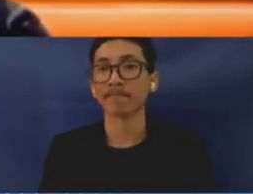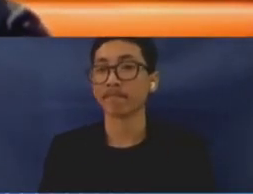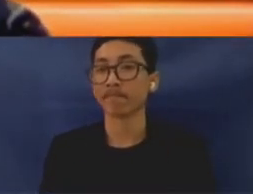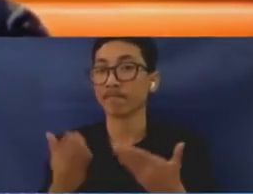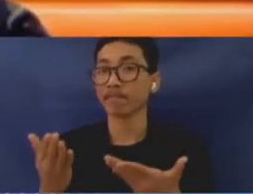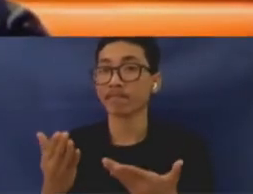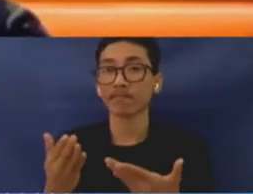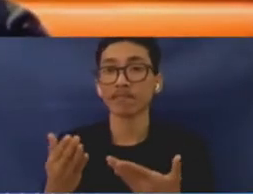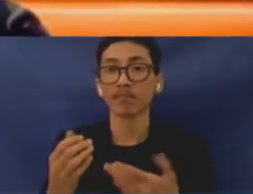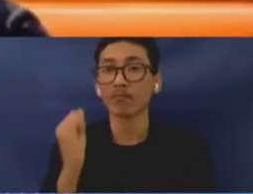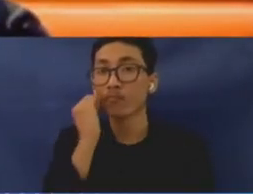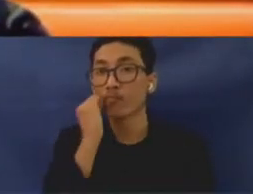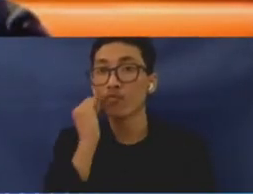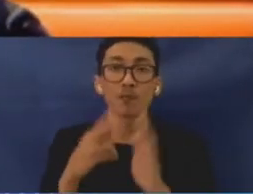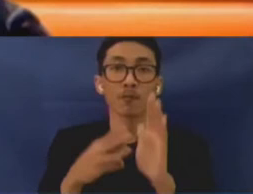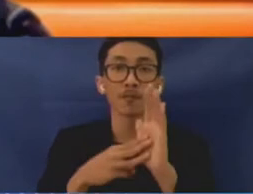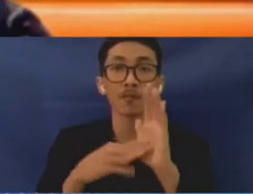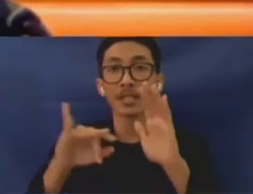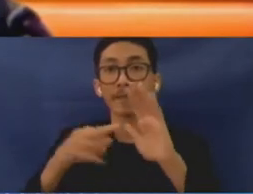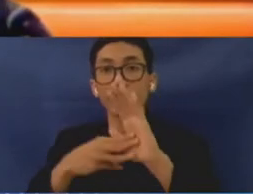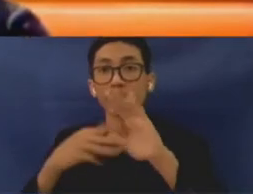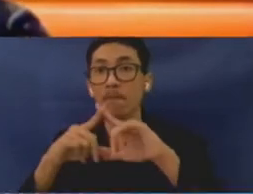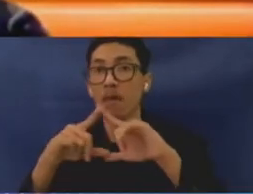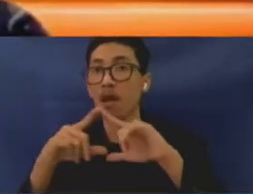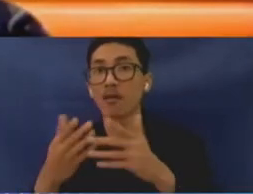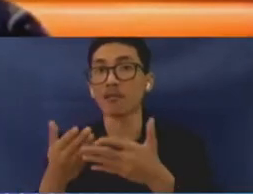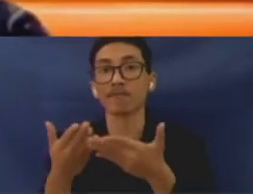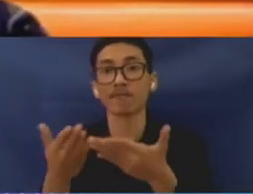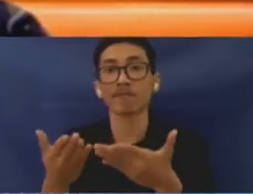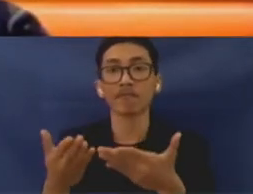dengan apa yang terjadi pada anak Ibu juga, Bu.